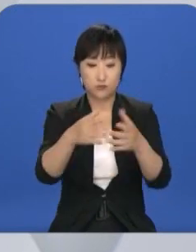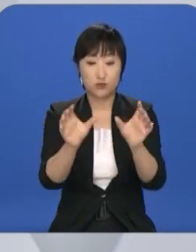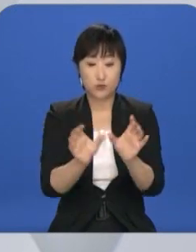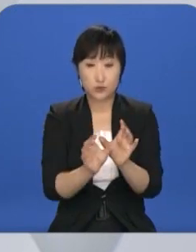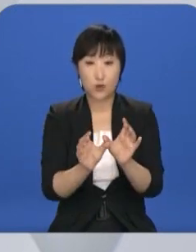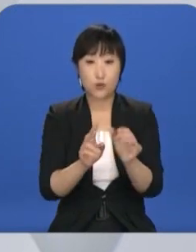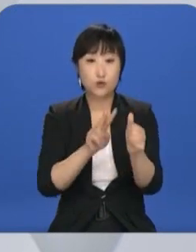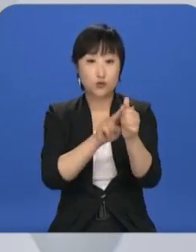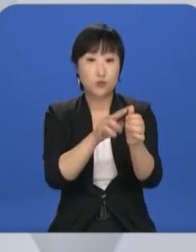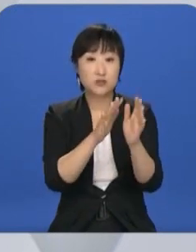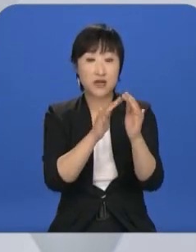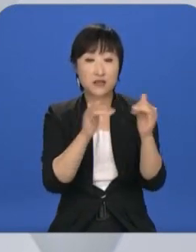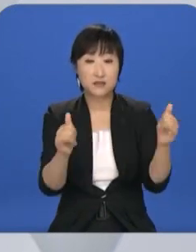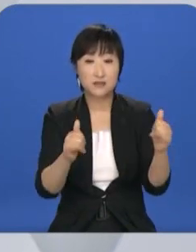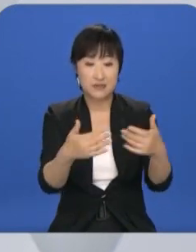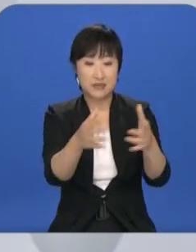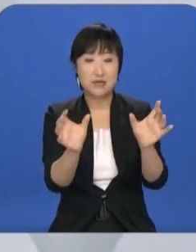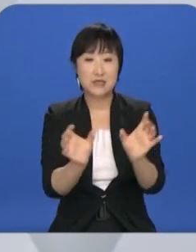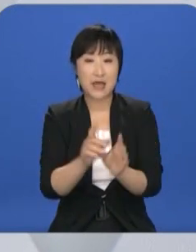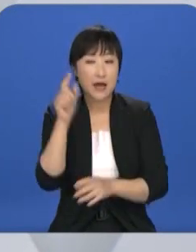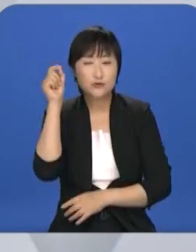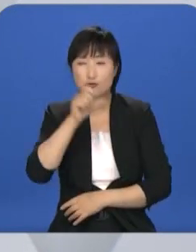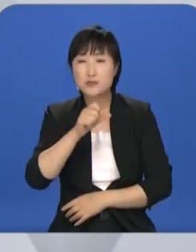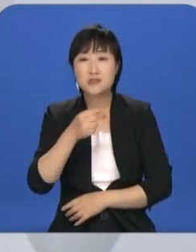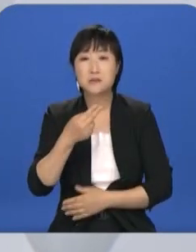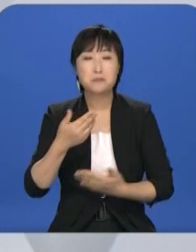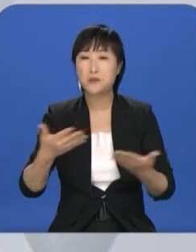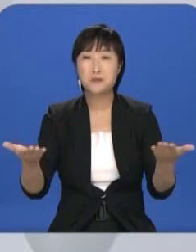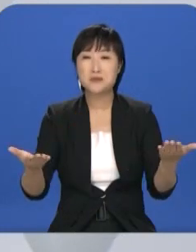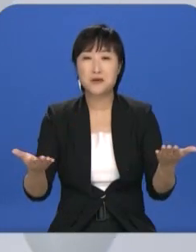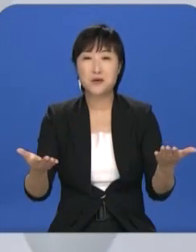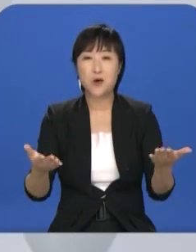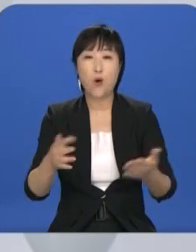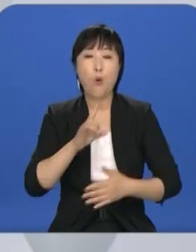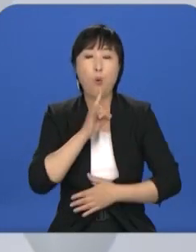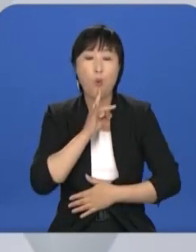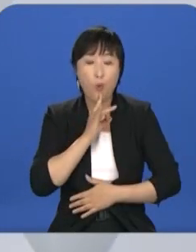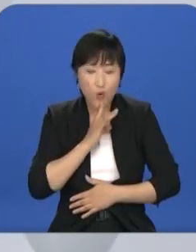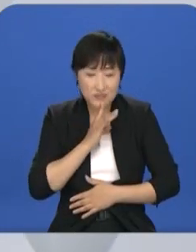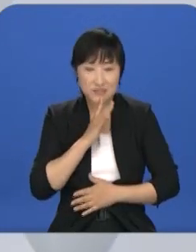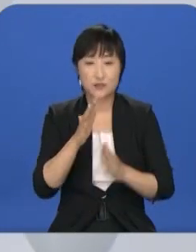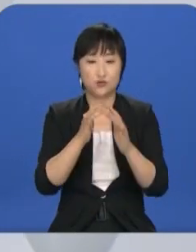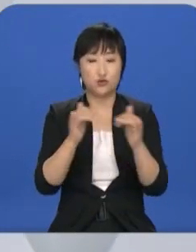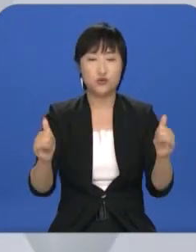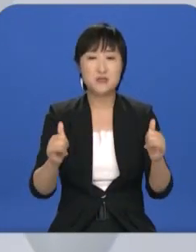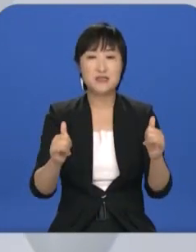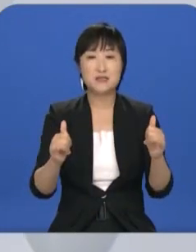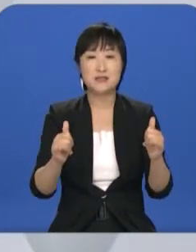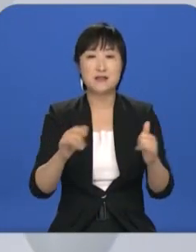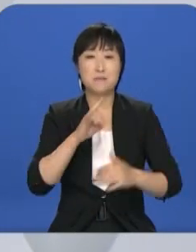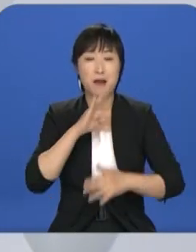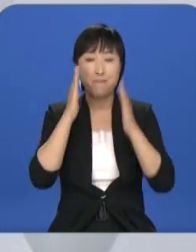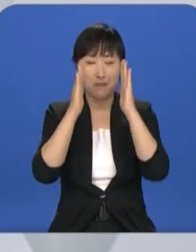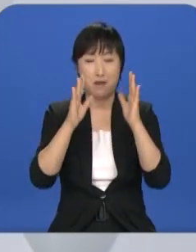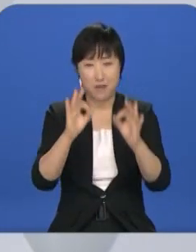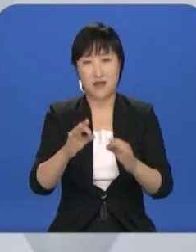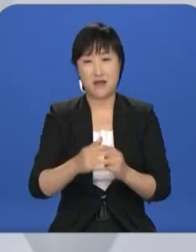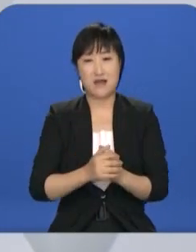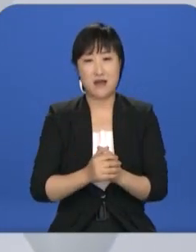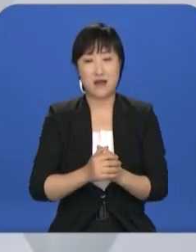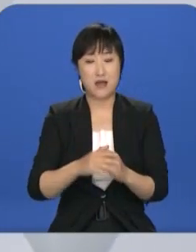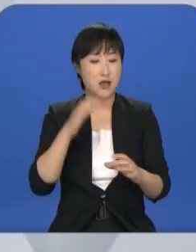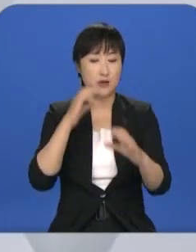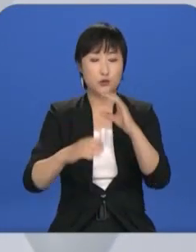무소속 후보들은 당 눈치 볼 일이 없고 오직 군민 눈치만 보니까 소통에